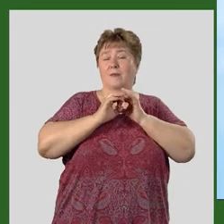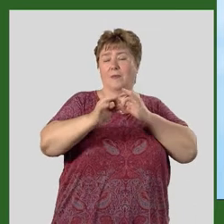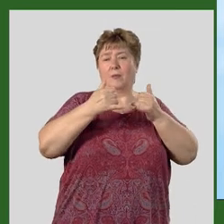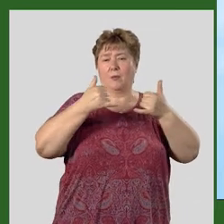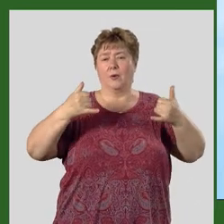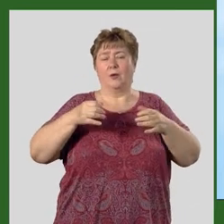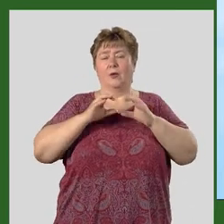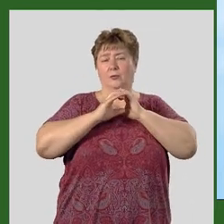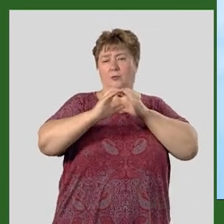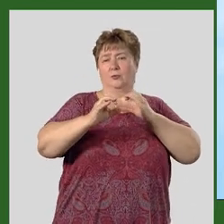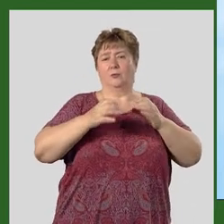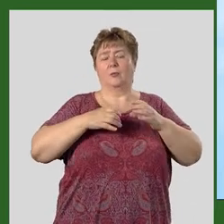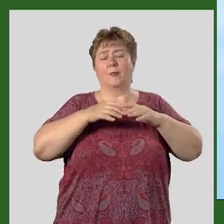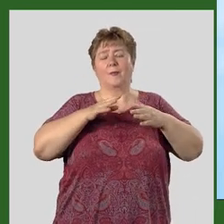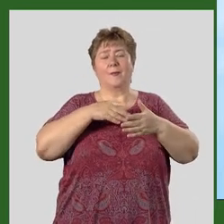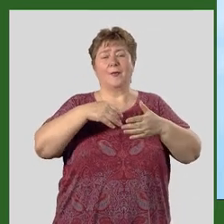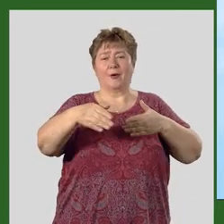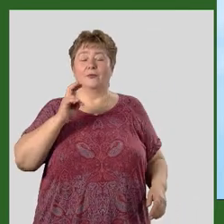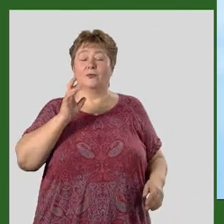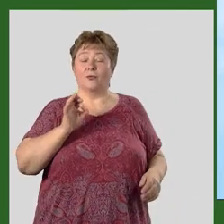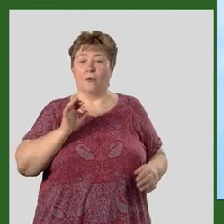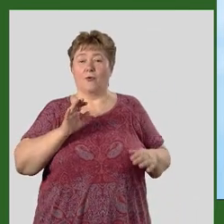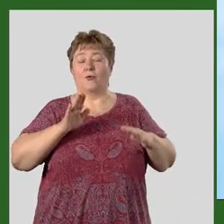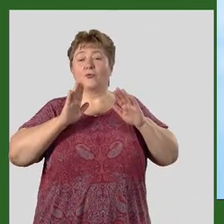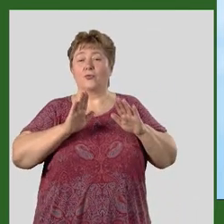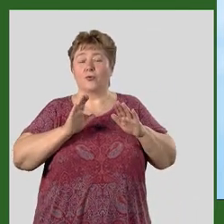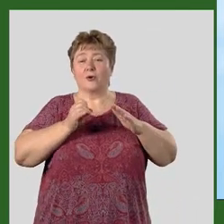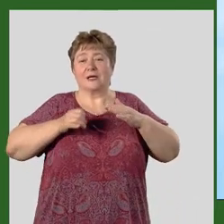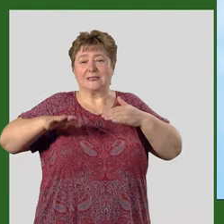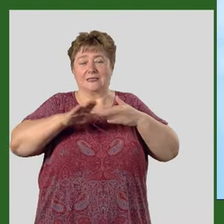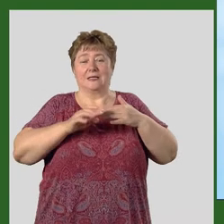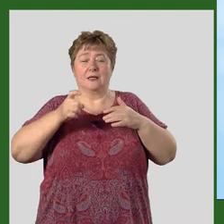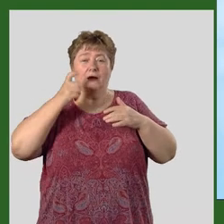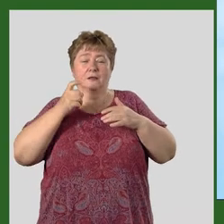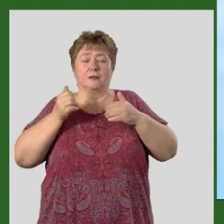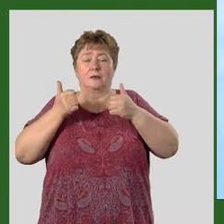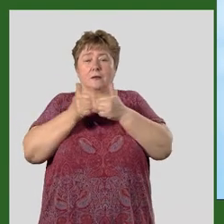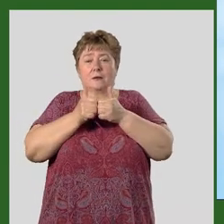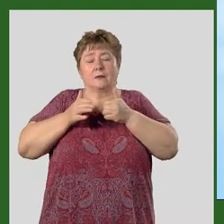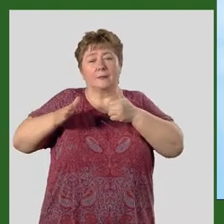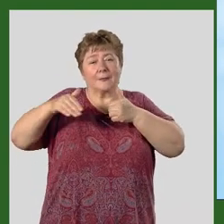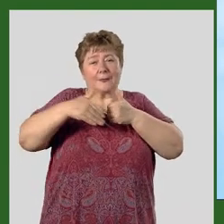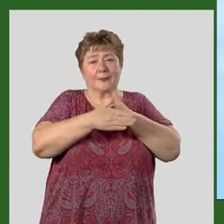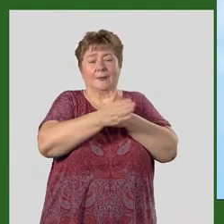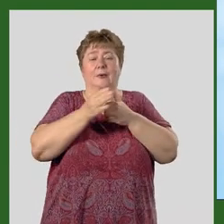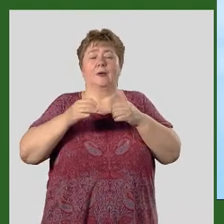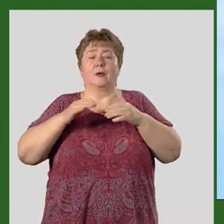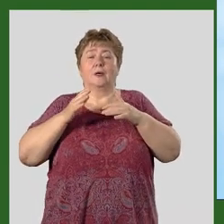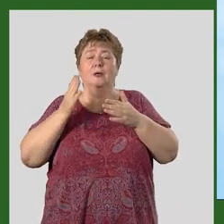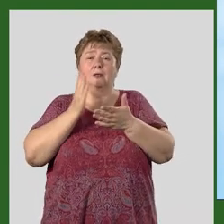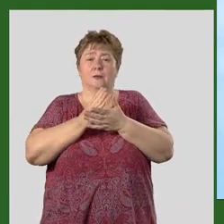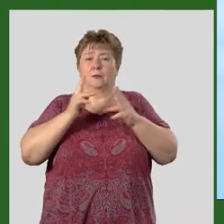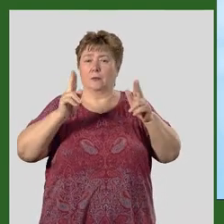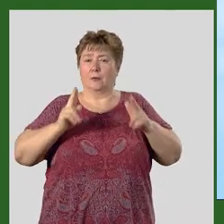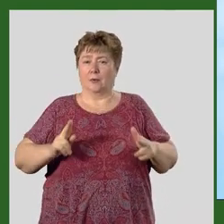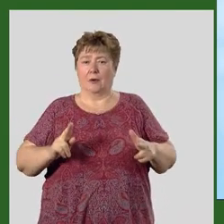и трубопровода любой страной. Но при этом только страна-хозяйка прилегающего побережья имеет